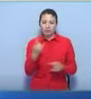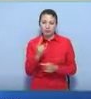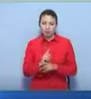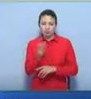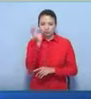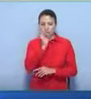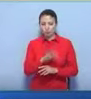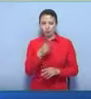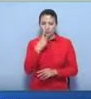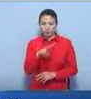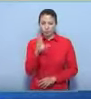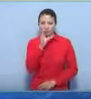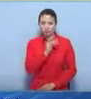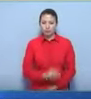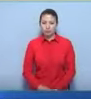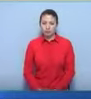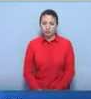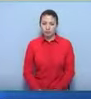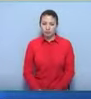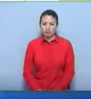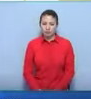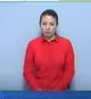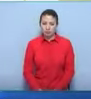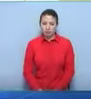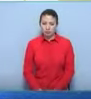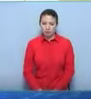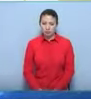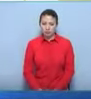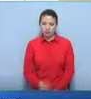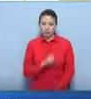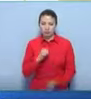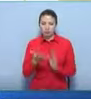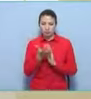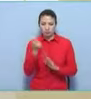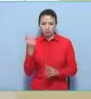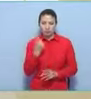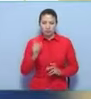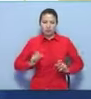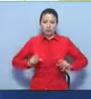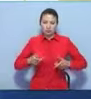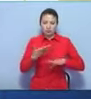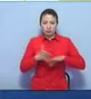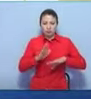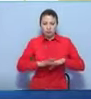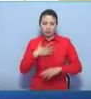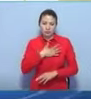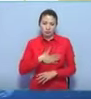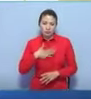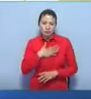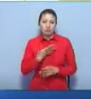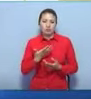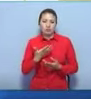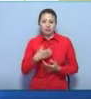екенін байқатып үлгеріпті. Мен оны қабылдадым. Келген кезде жағдайы өте ауыр, стрессте,